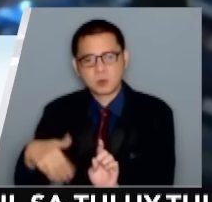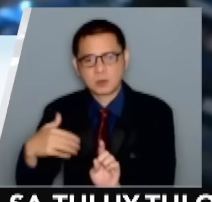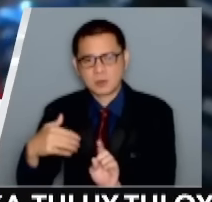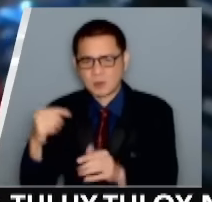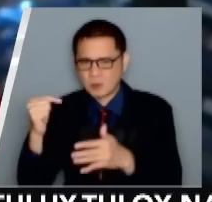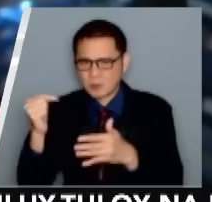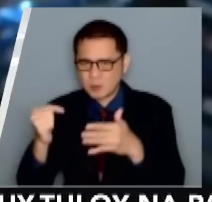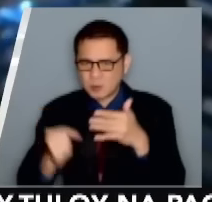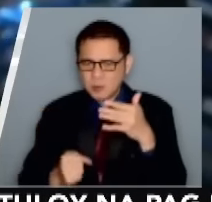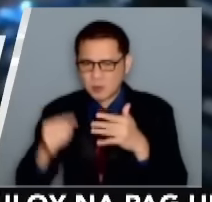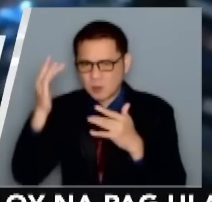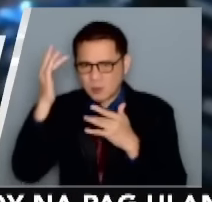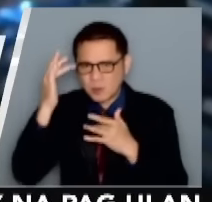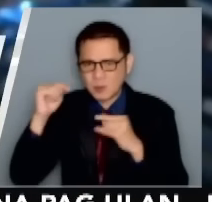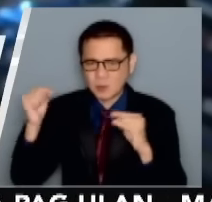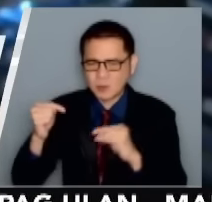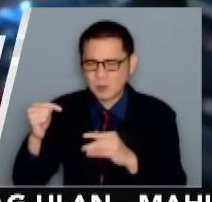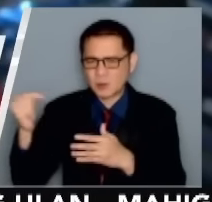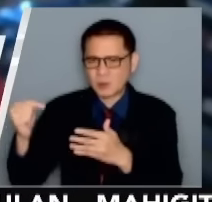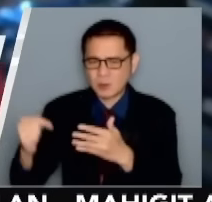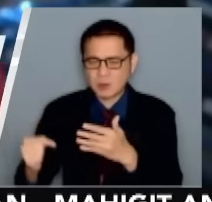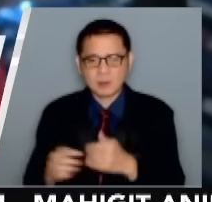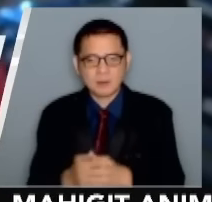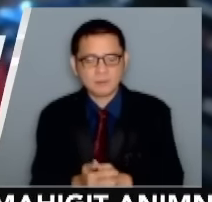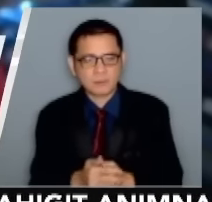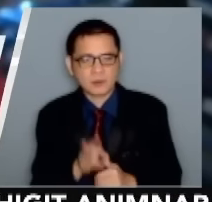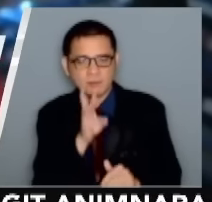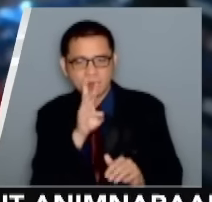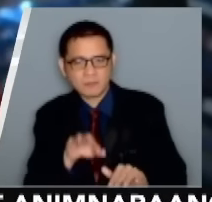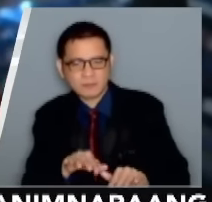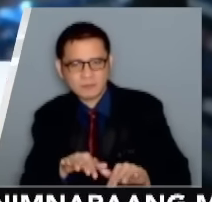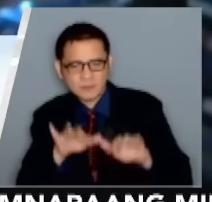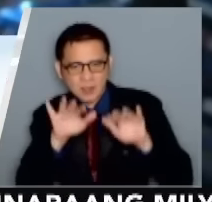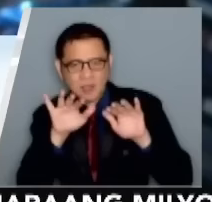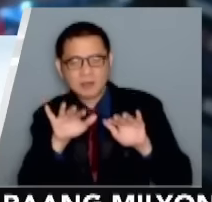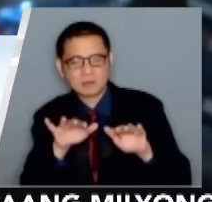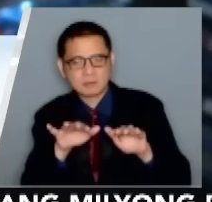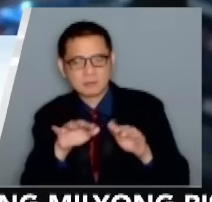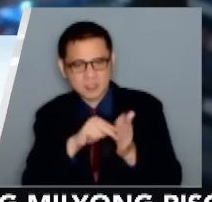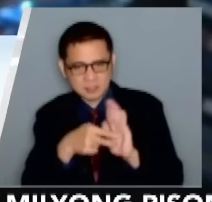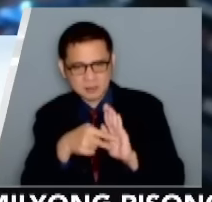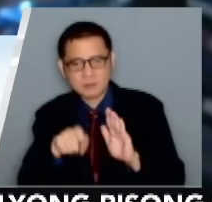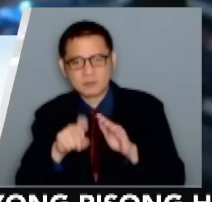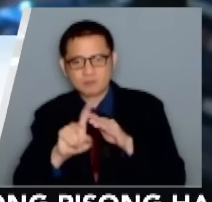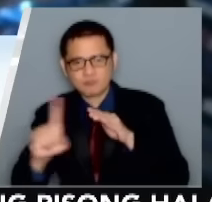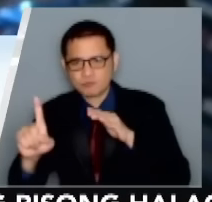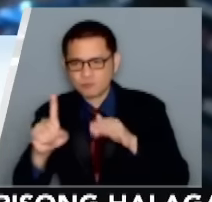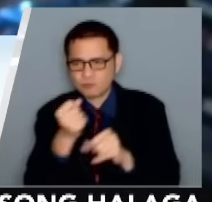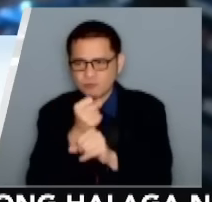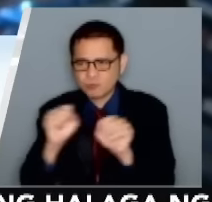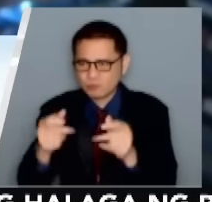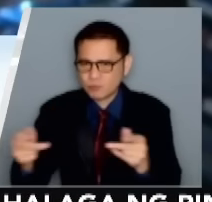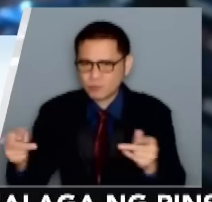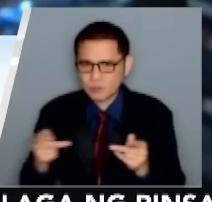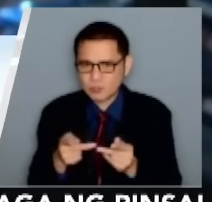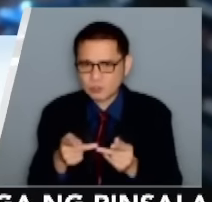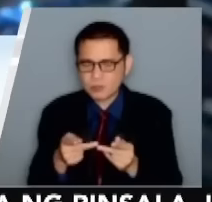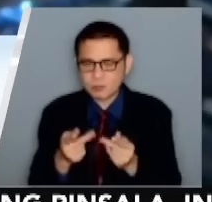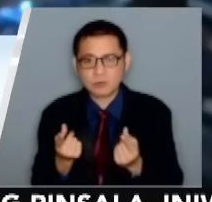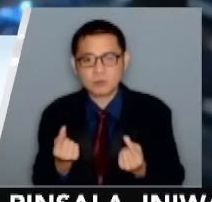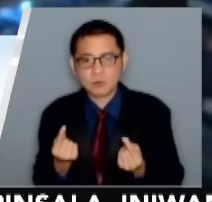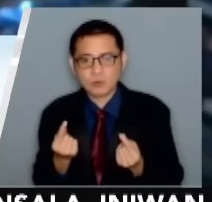flooding, so they have to be evacuated to a safer place. That's why pumunta ho sa evacuation namin and